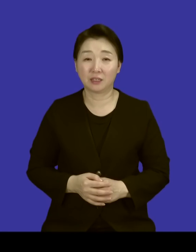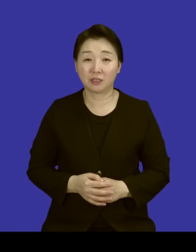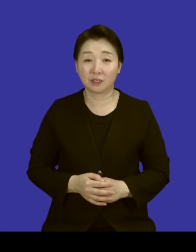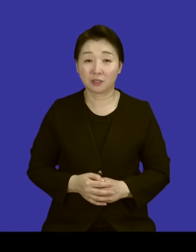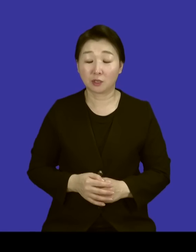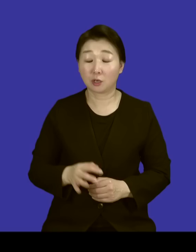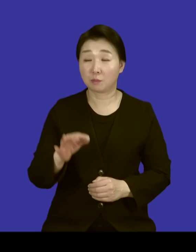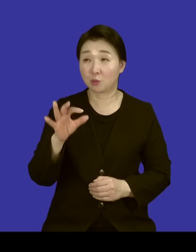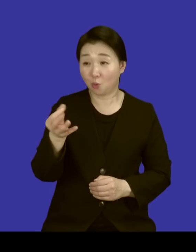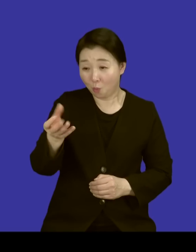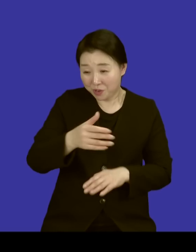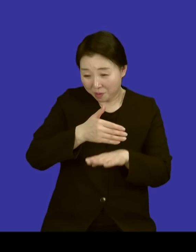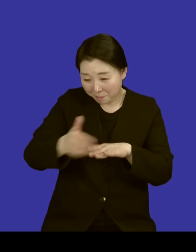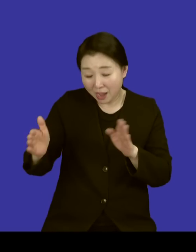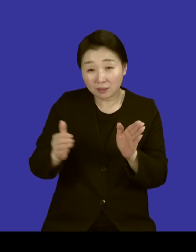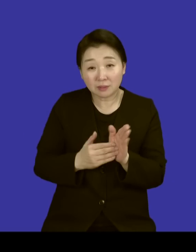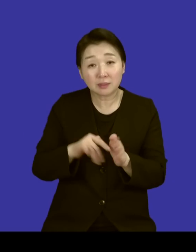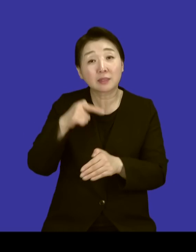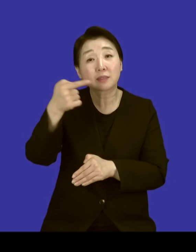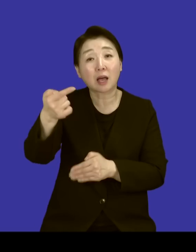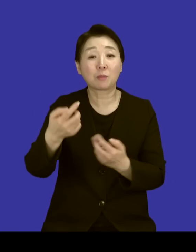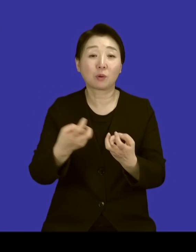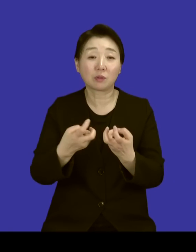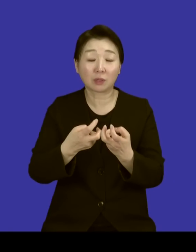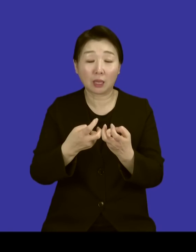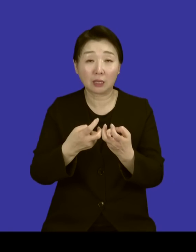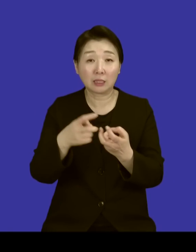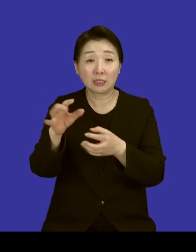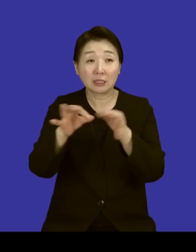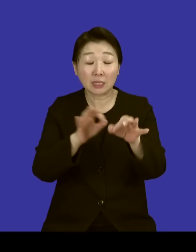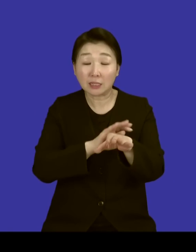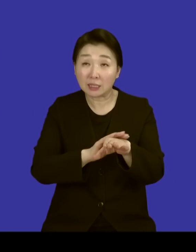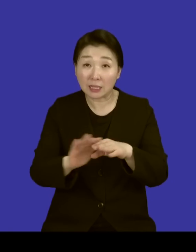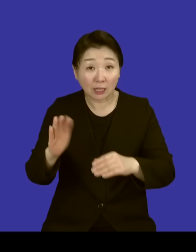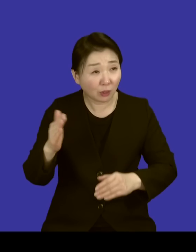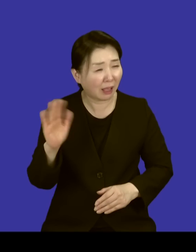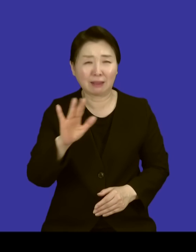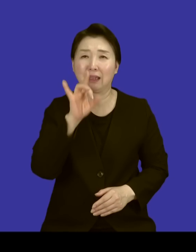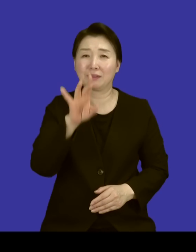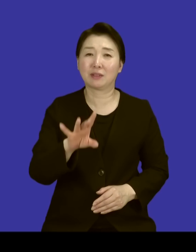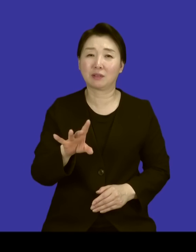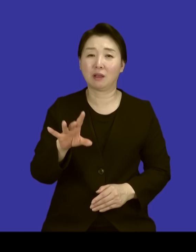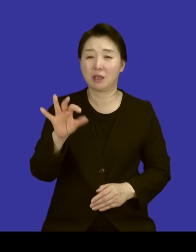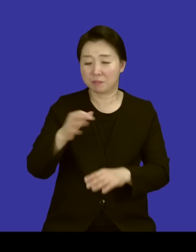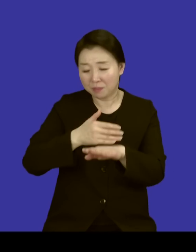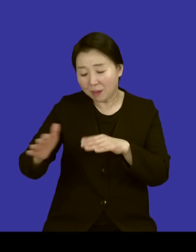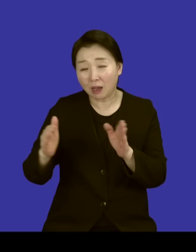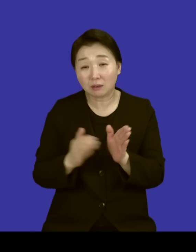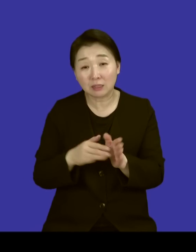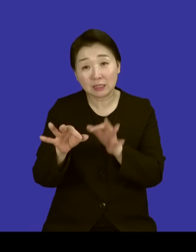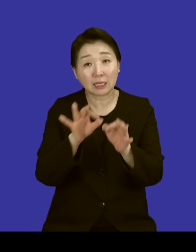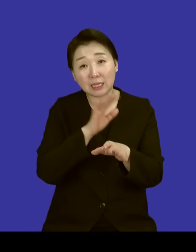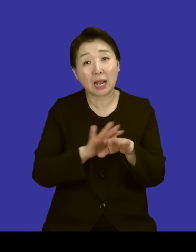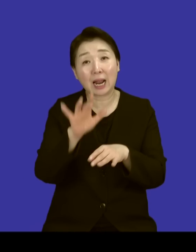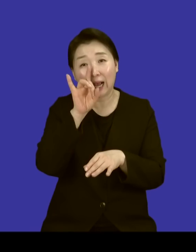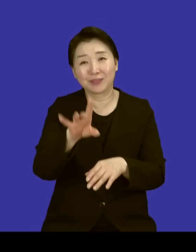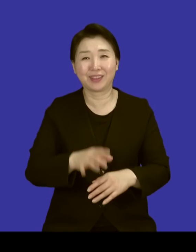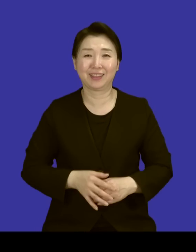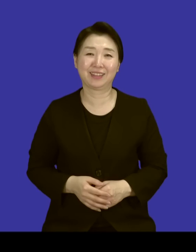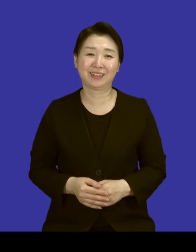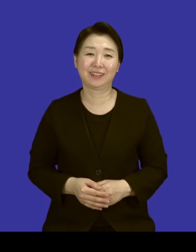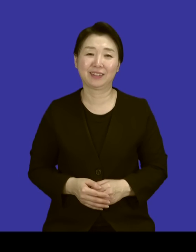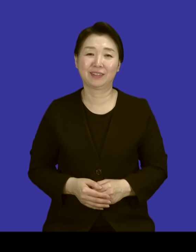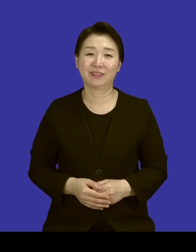청산 하시고 그 다음은 어떻게 장사가 계속 잘 안 됐죠. 예. 빚은 갚았다고 빚을 보셔도 갚았는데 말이죠. 그렇다고 장사가 되지 않더라고요.